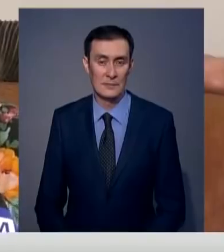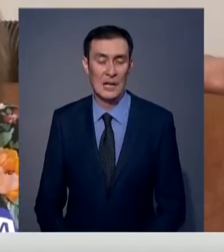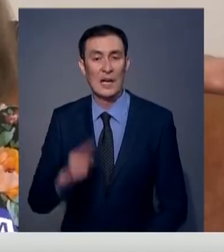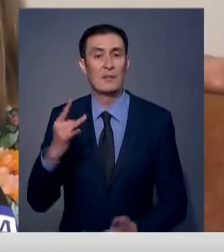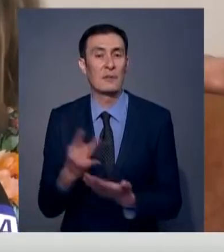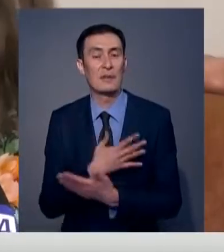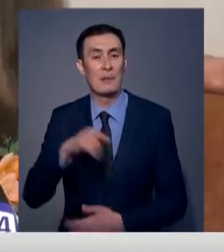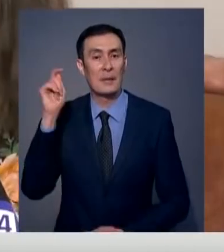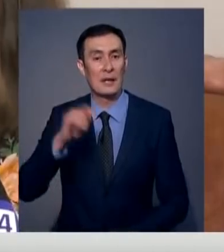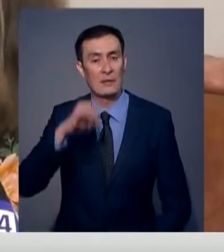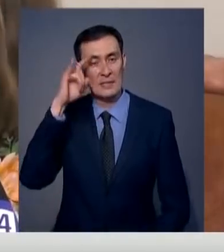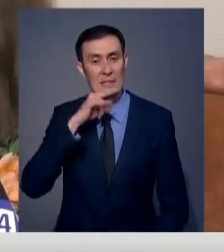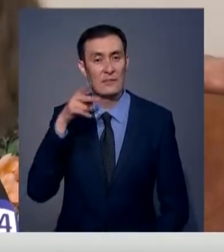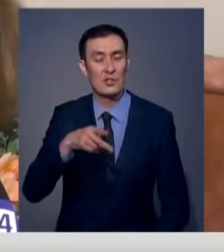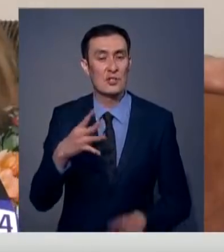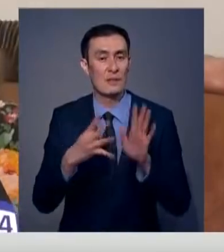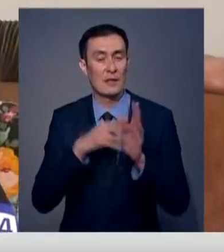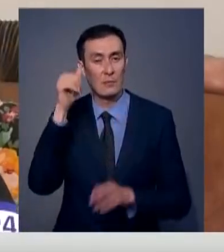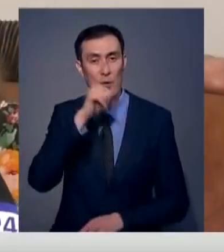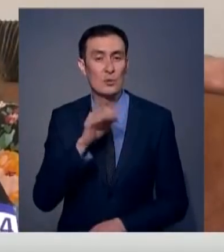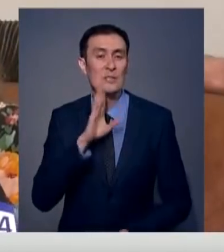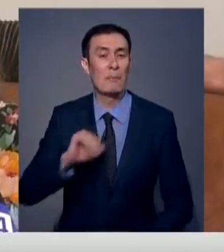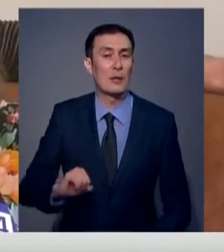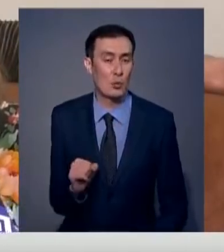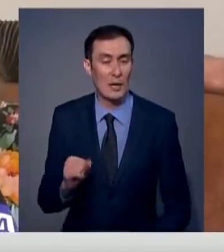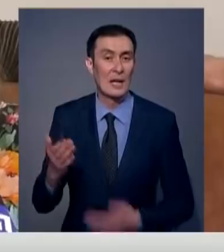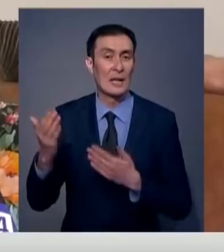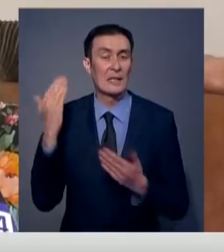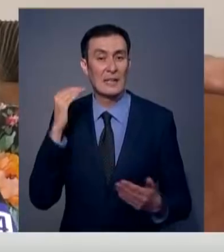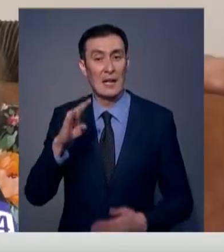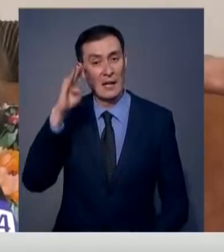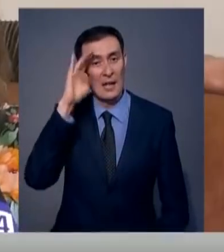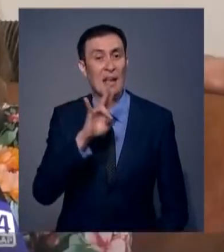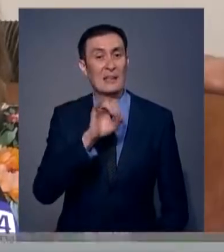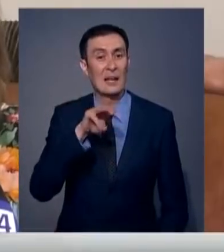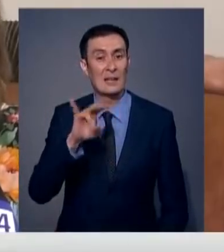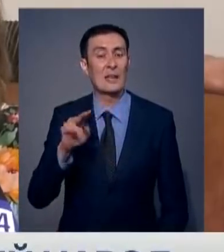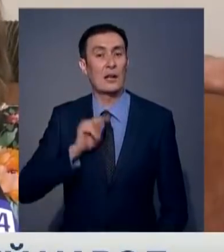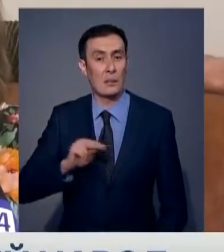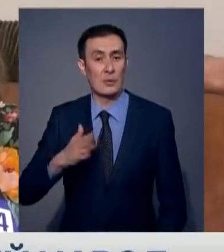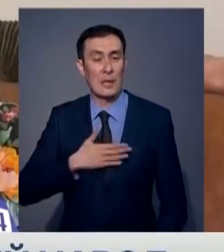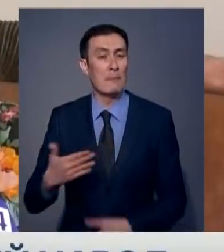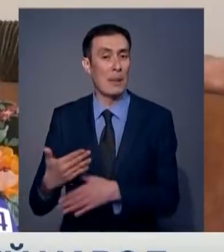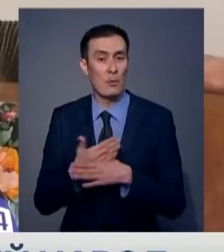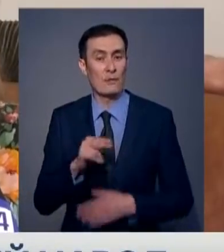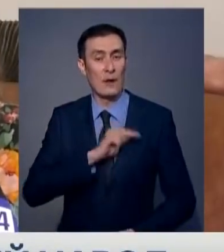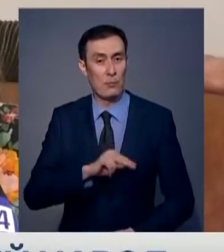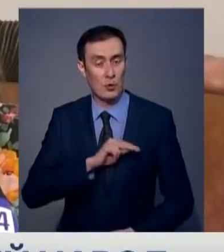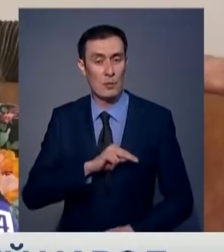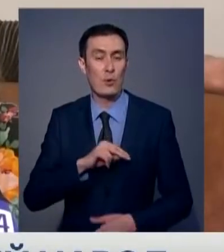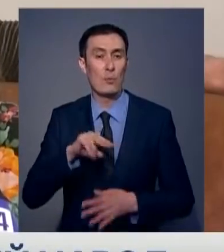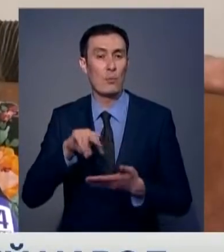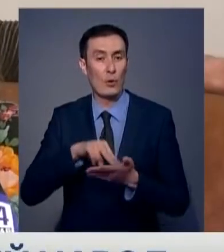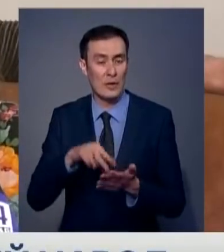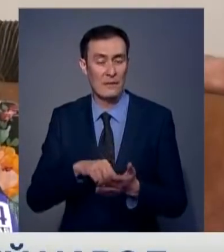Впервые я приехала в Казахстан в 2009 году с подругой. Тогда Натан, который уже работал в стране, помог нам в нашей работе по проекту в